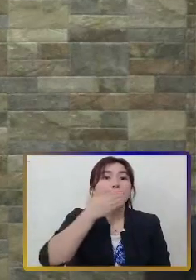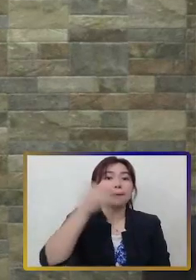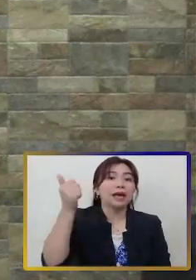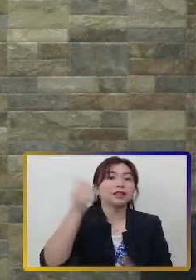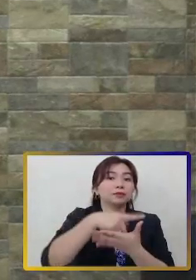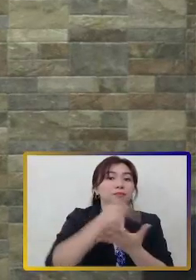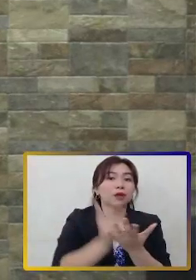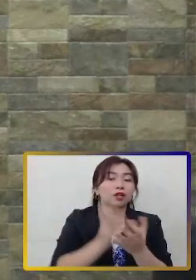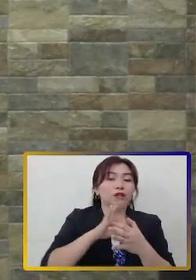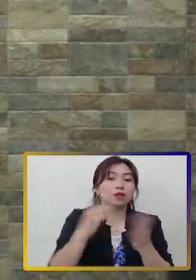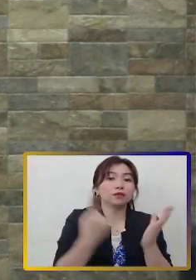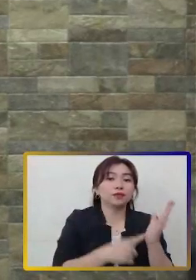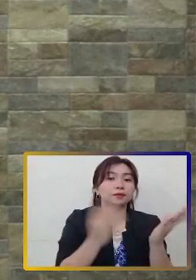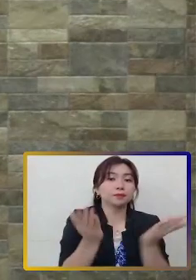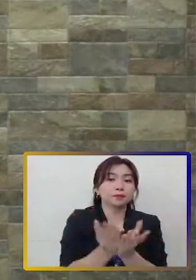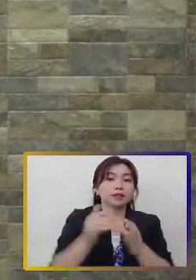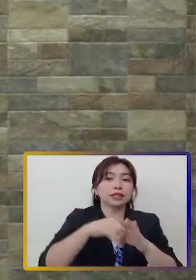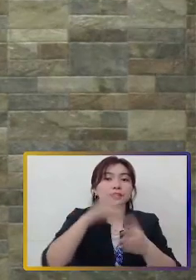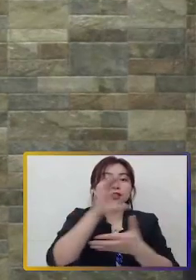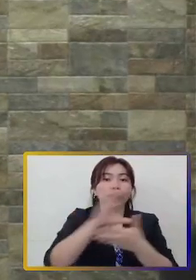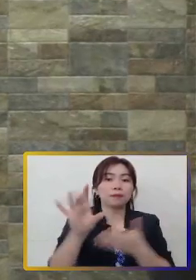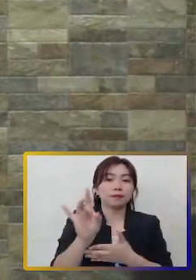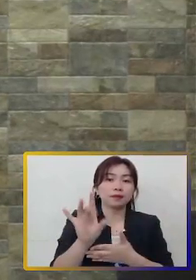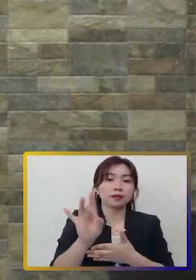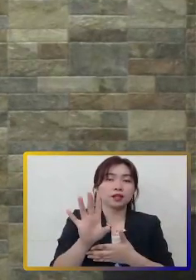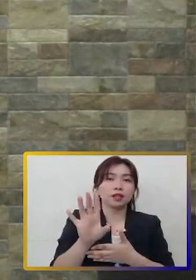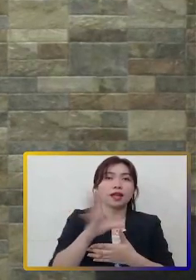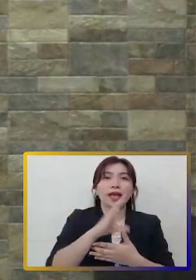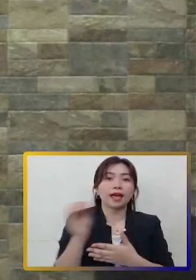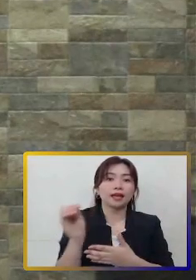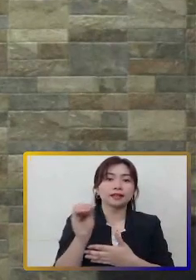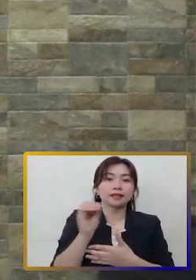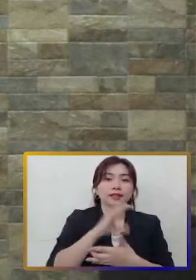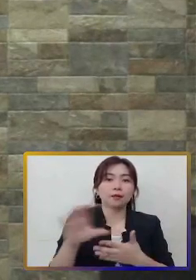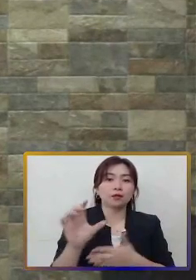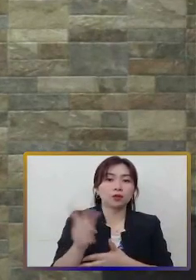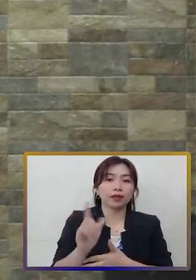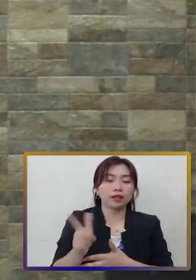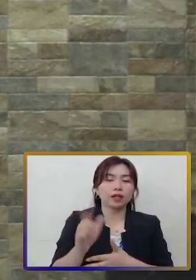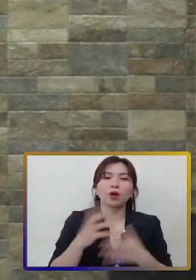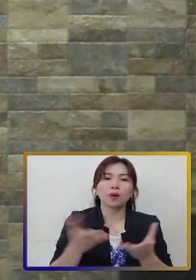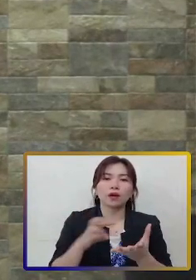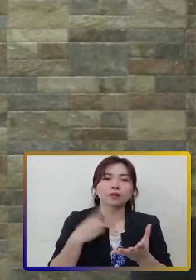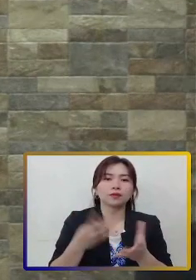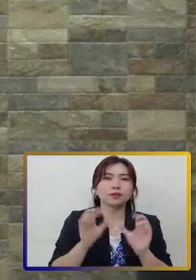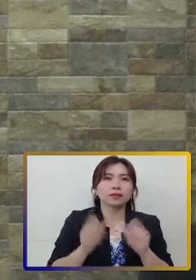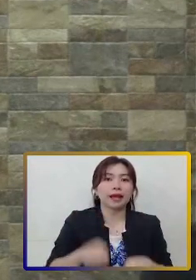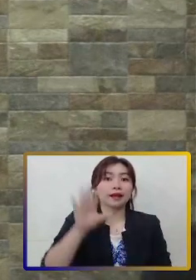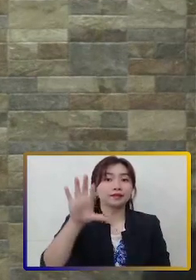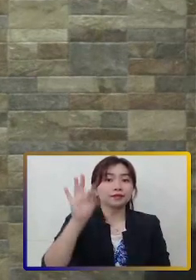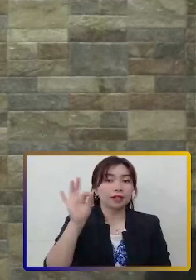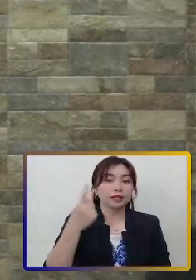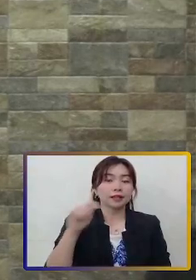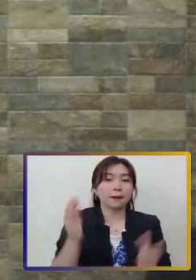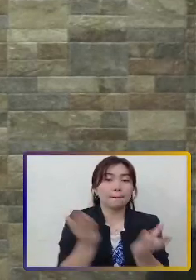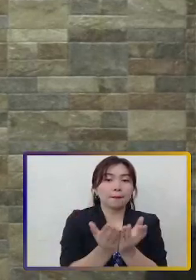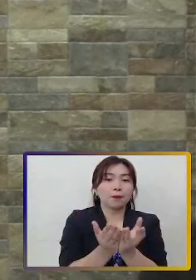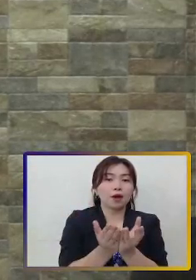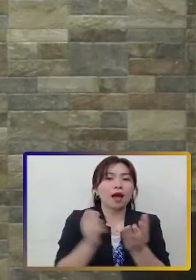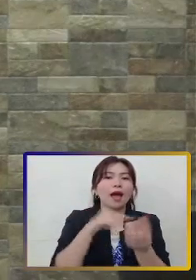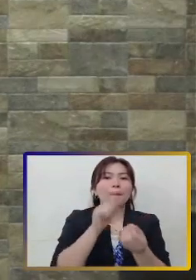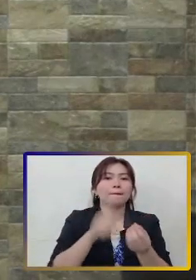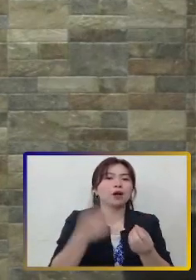that in chapters 18 hanggang chapter 20 makikita naman po natin sa libro po na ito yung kanyang